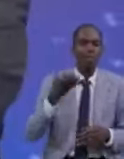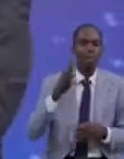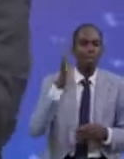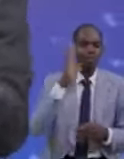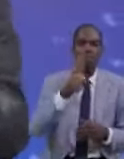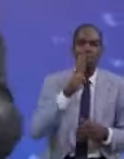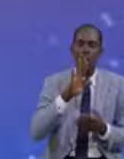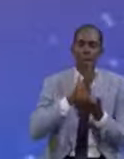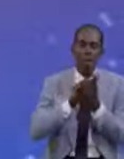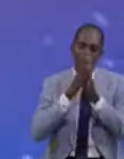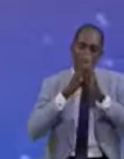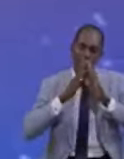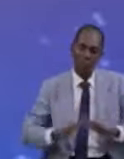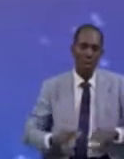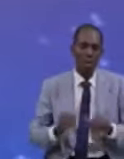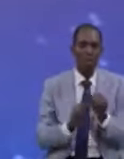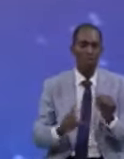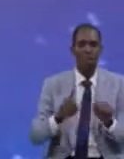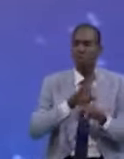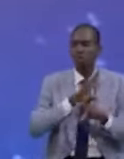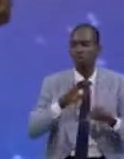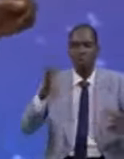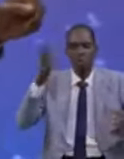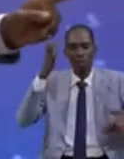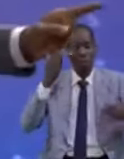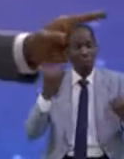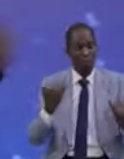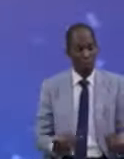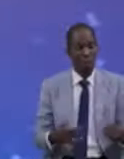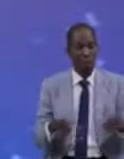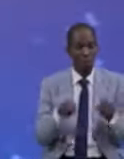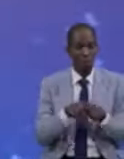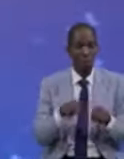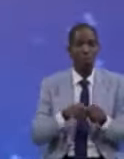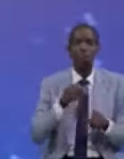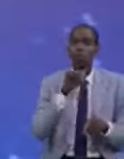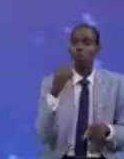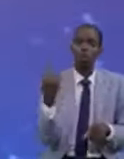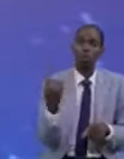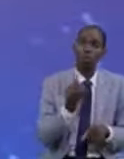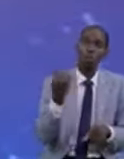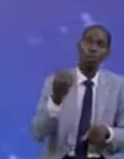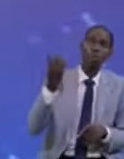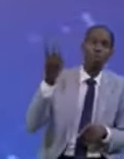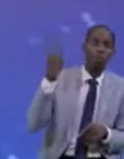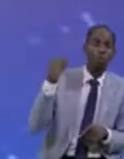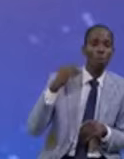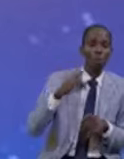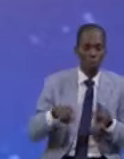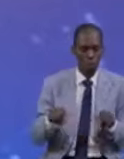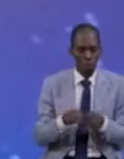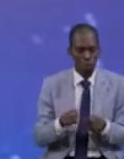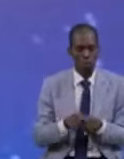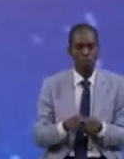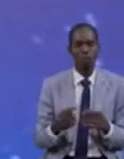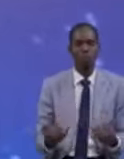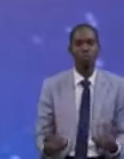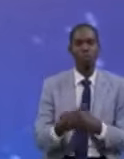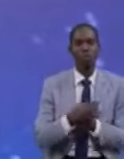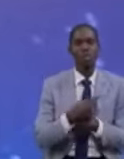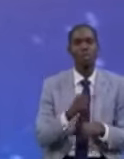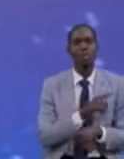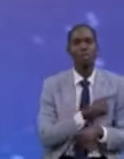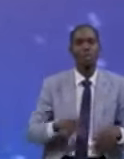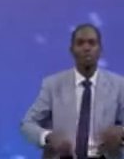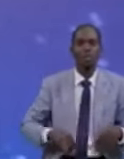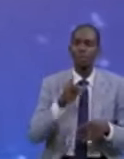peuple mais aujourd'hui il sera toujours non seulement aujourd'hui Dieu est bon envers